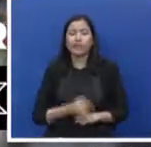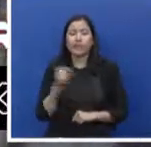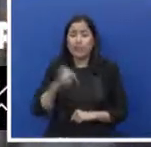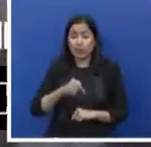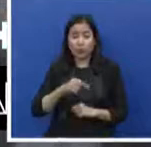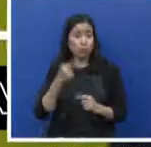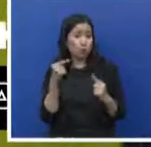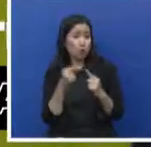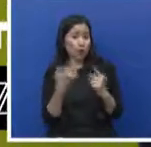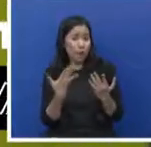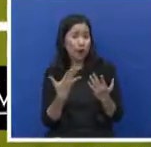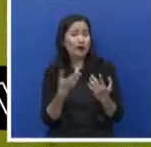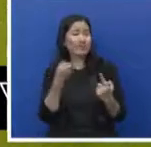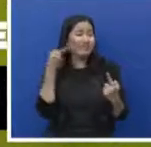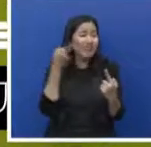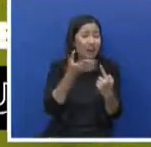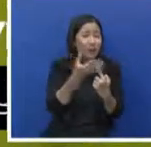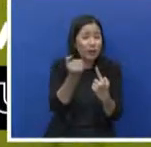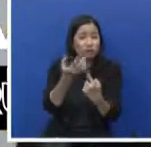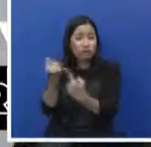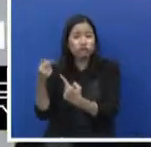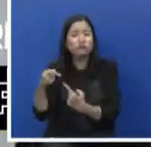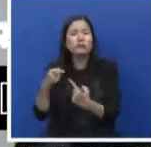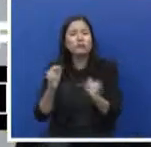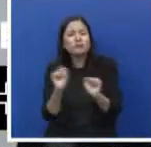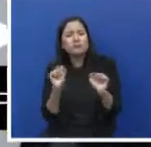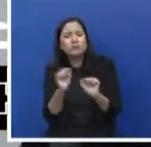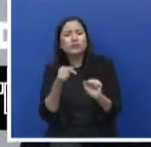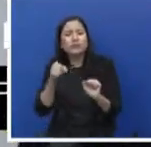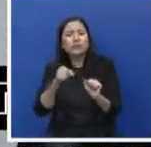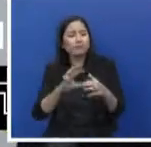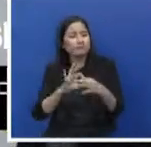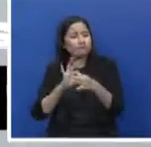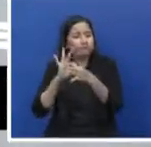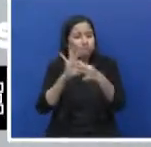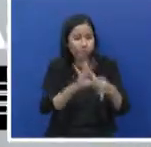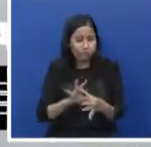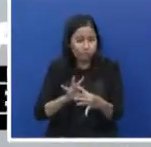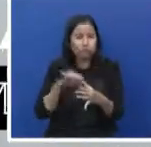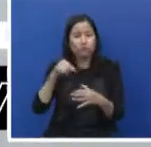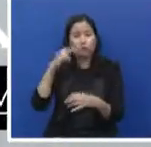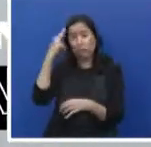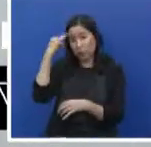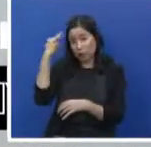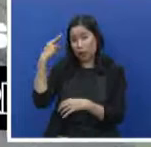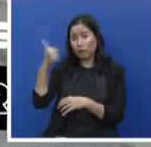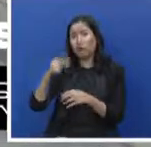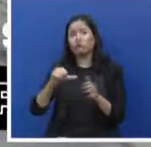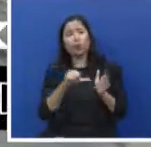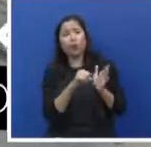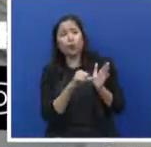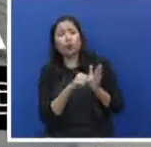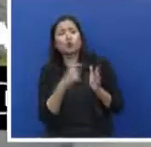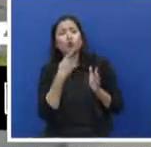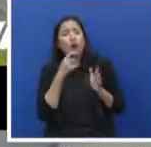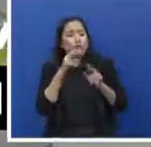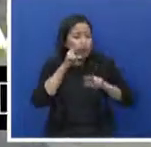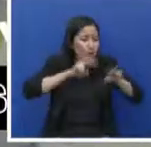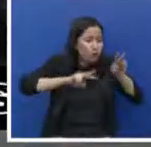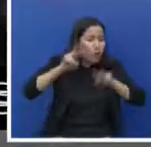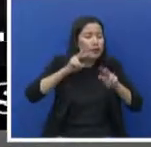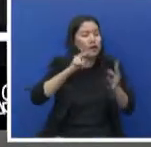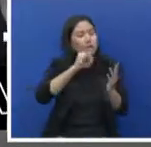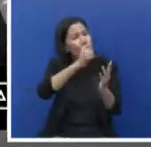mempercepat tercapainya target vaksinasi, kemitraan ini juga akan membantu pemerintah melakukan proses monitoring dan